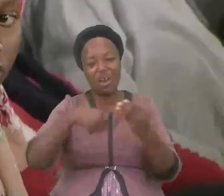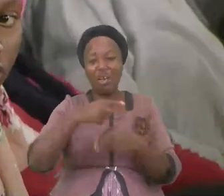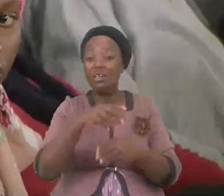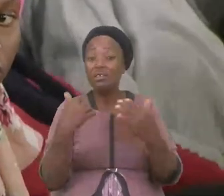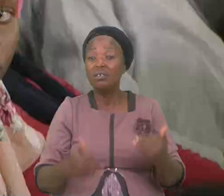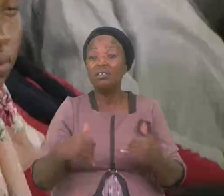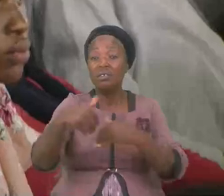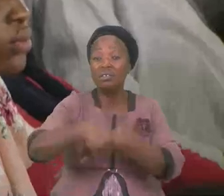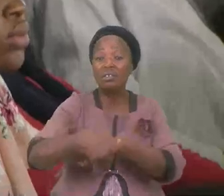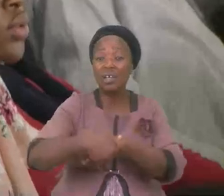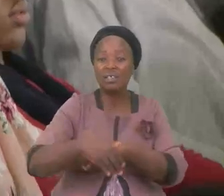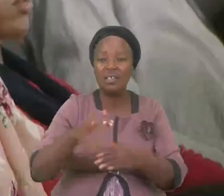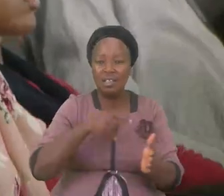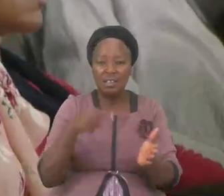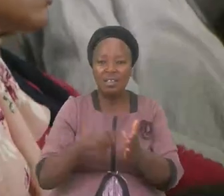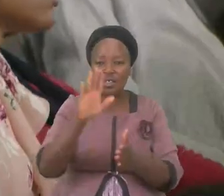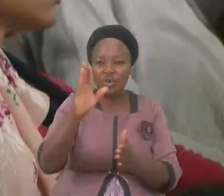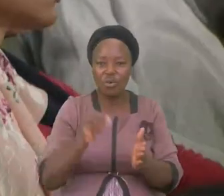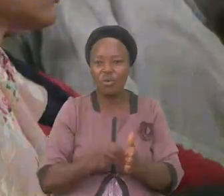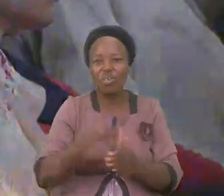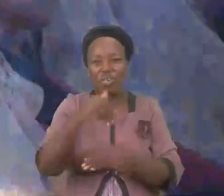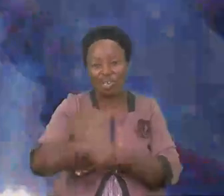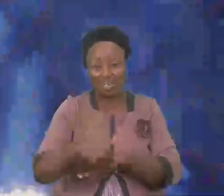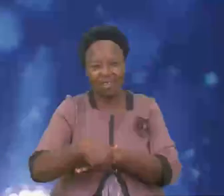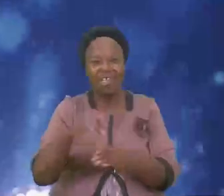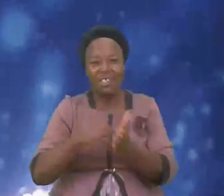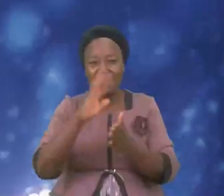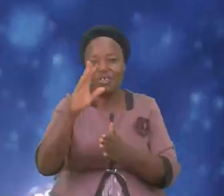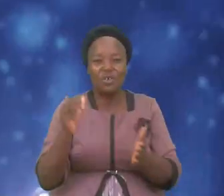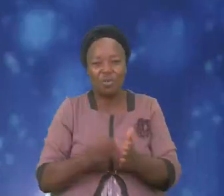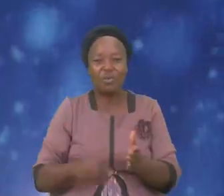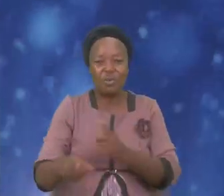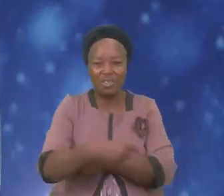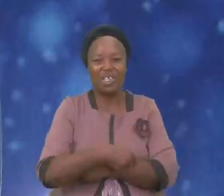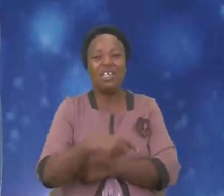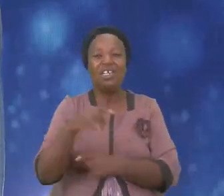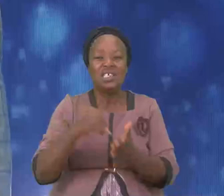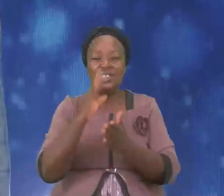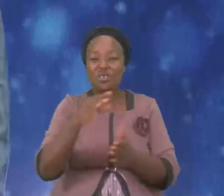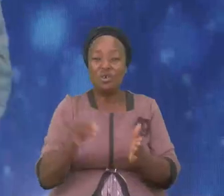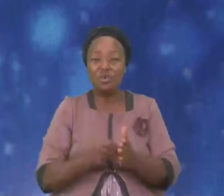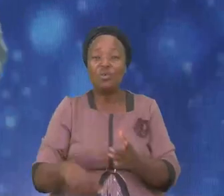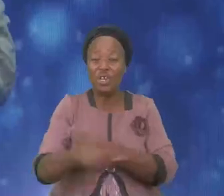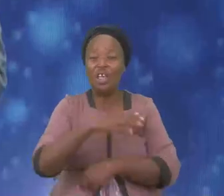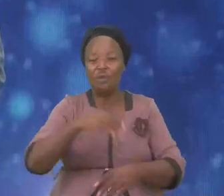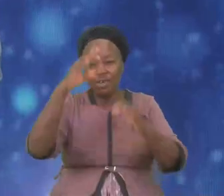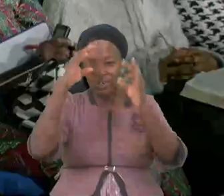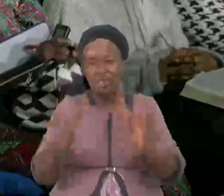ce soir. Ça, c'est ta soirée. C'est ton jour. Le jour de la